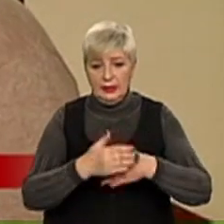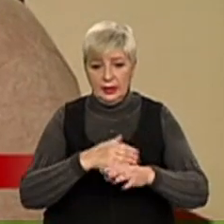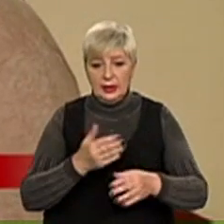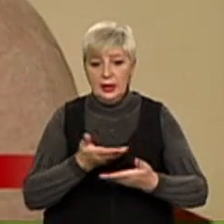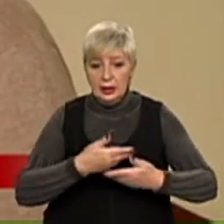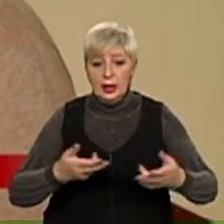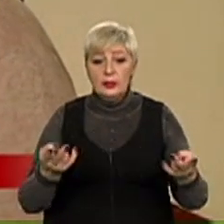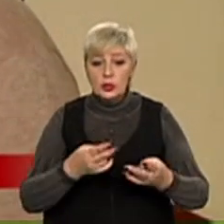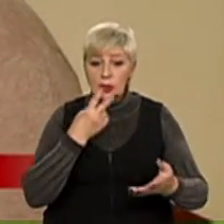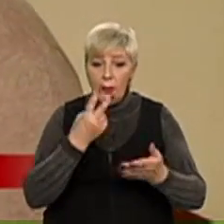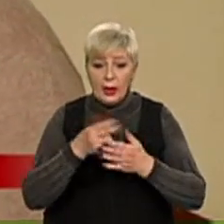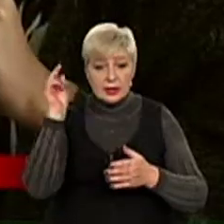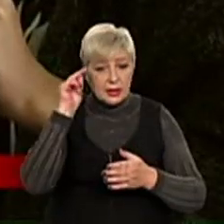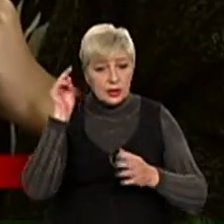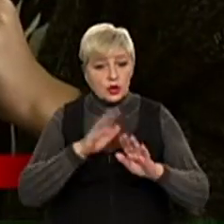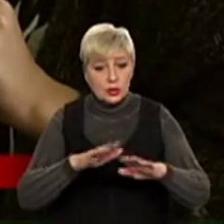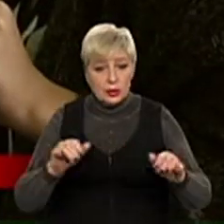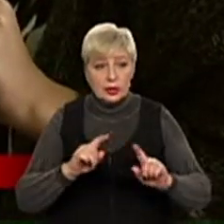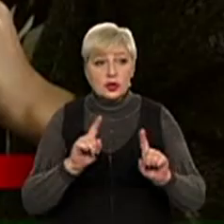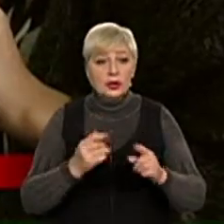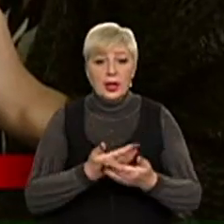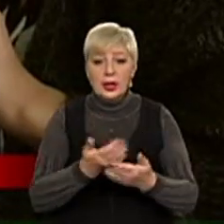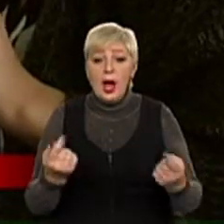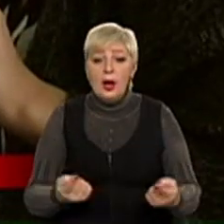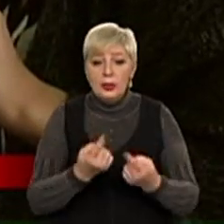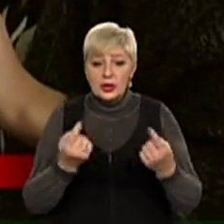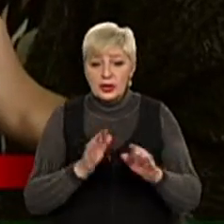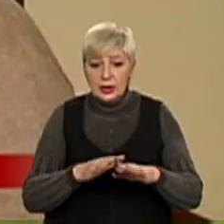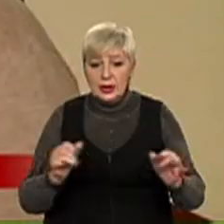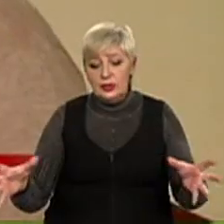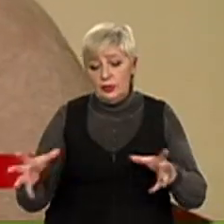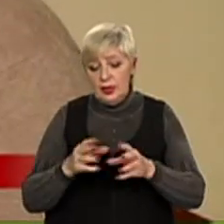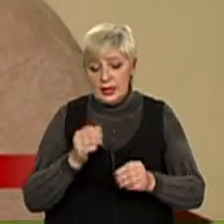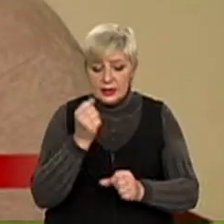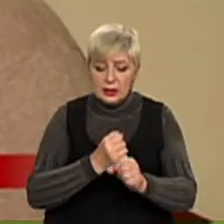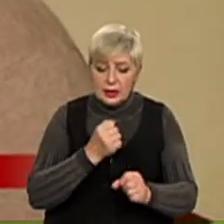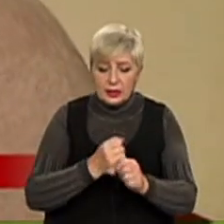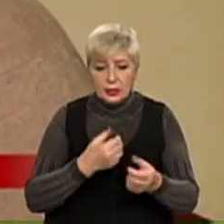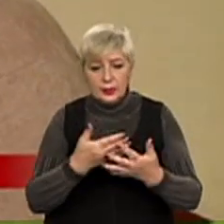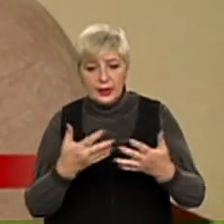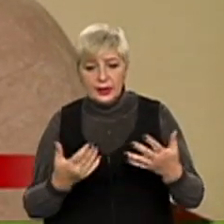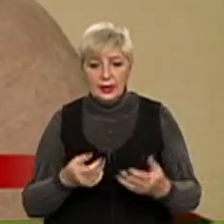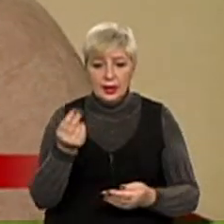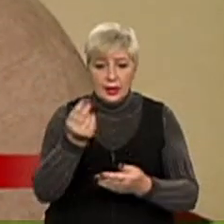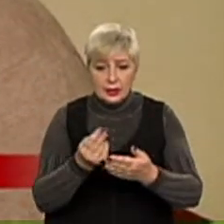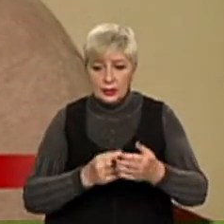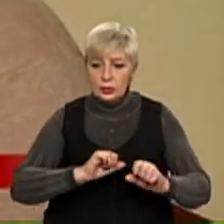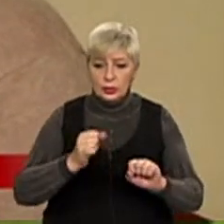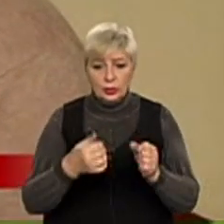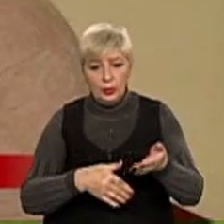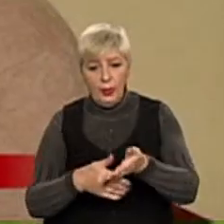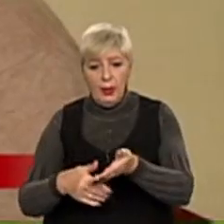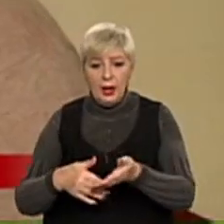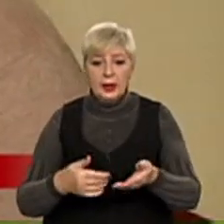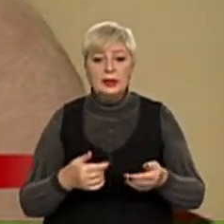показати школьникам, що вони такі ж звичайні діти. Вместе вони роблять поділки, вместе їх розукрашують, вместе друг другу допомагають. Потім